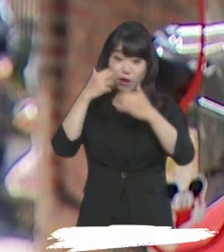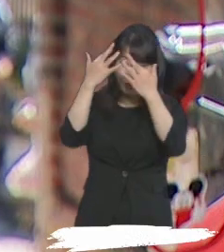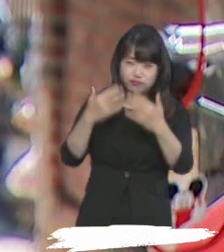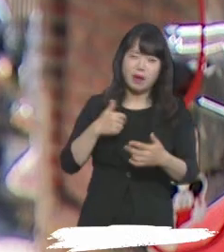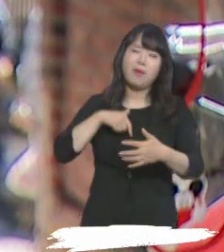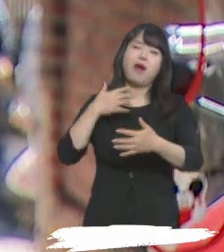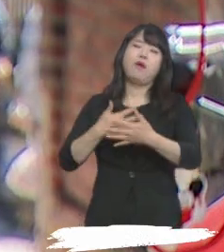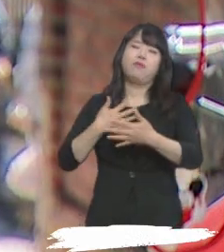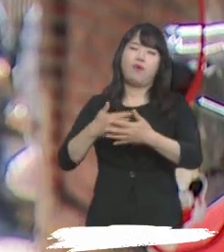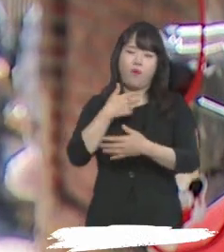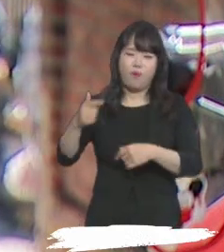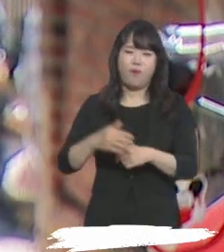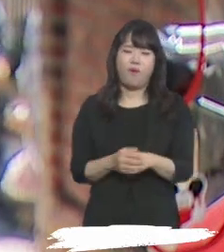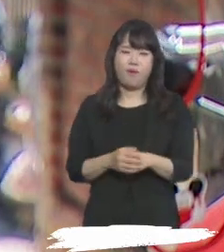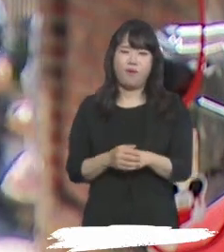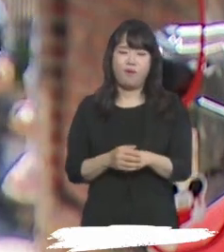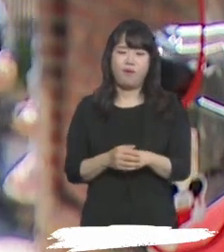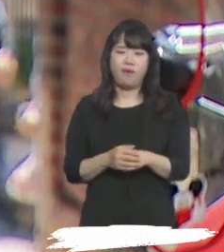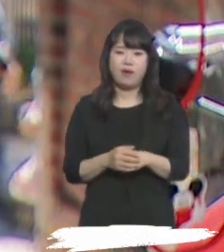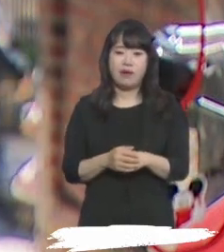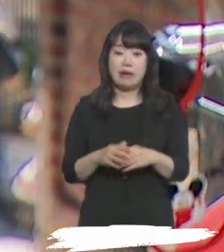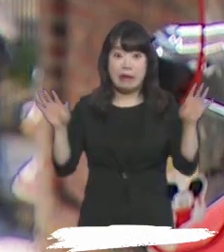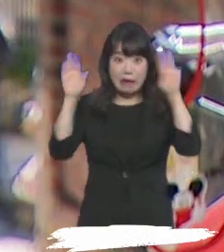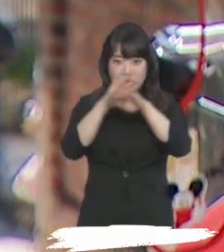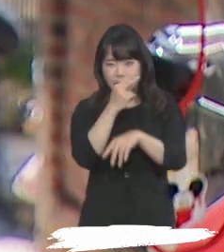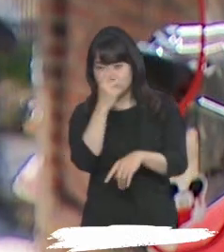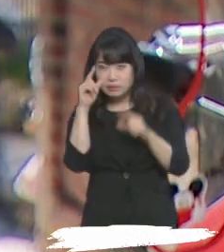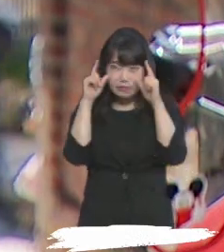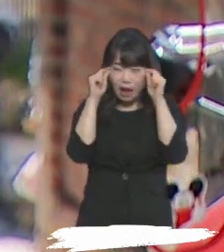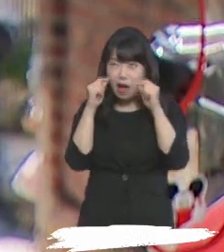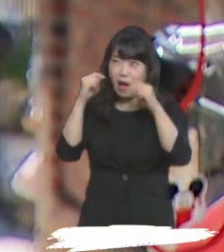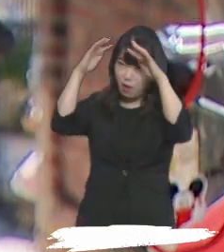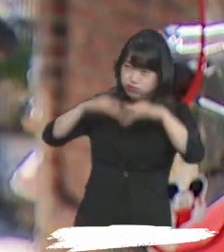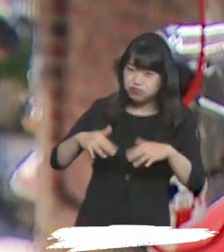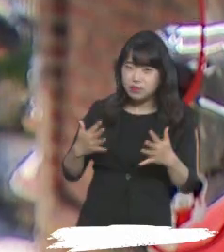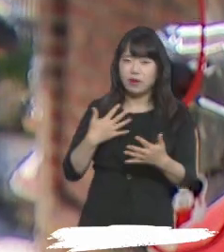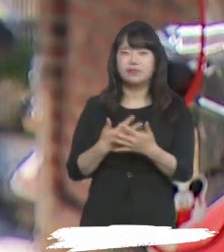얼마나 불안하겠어요. 이 사람들이 자다가 뭔 일이 생길까 봐.